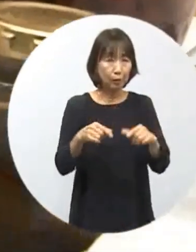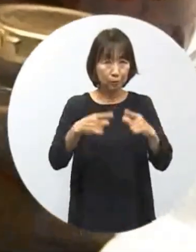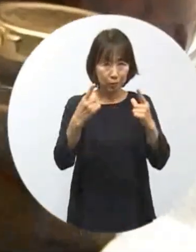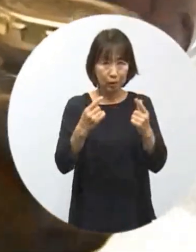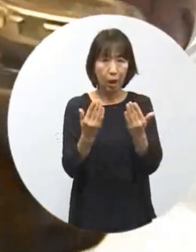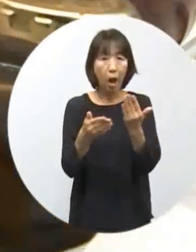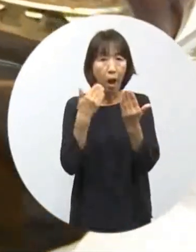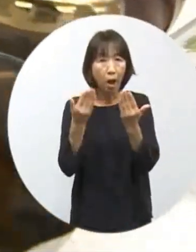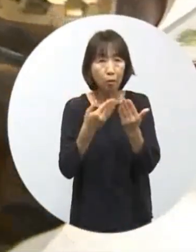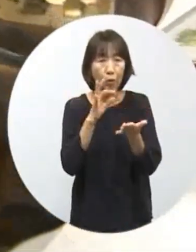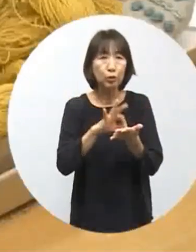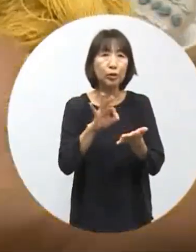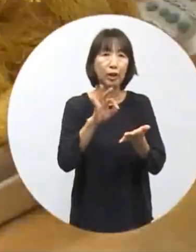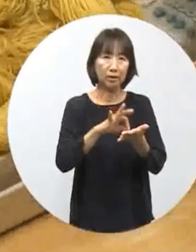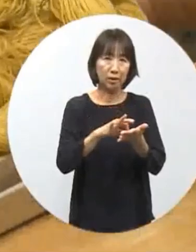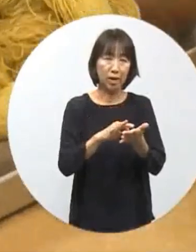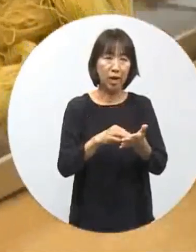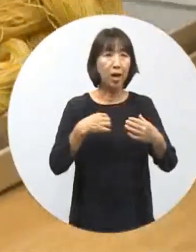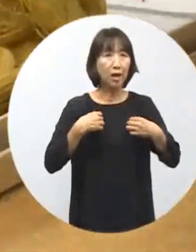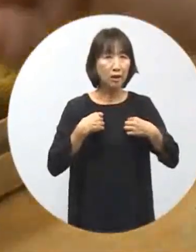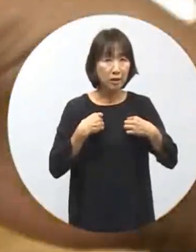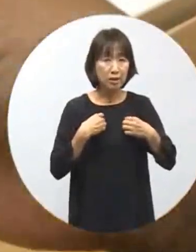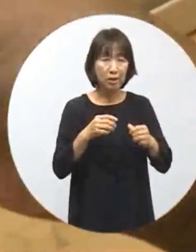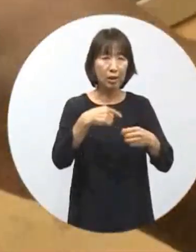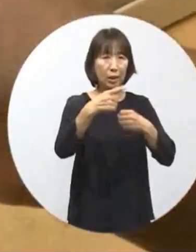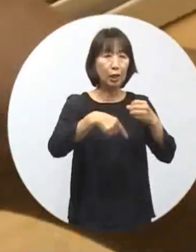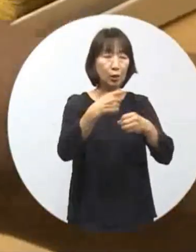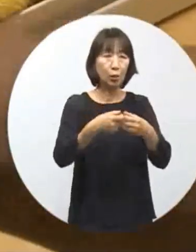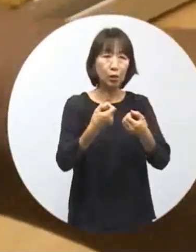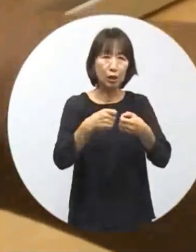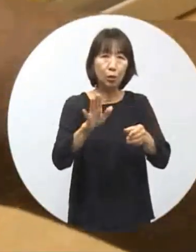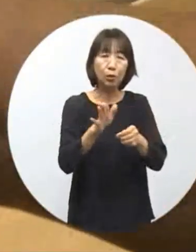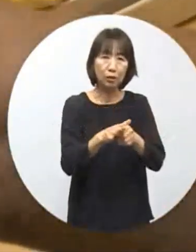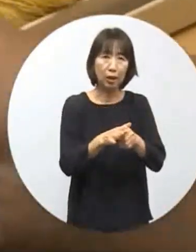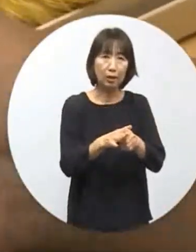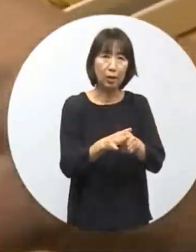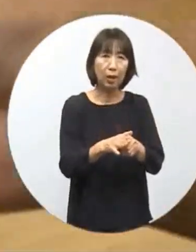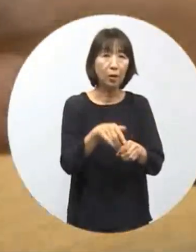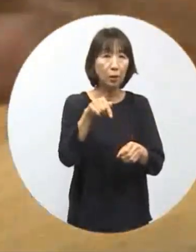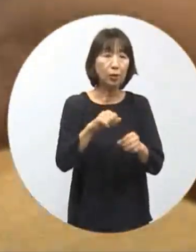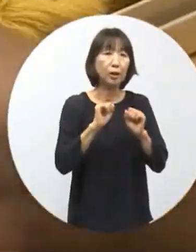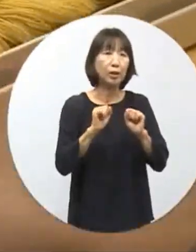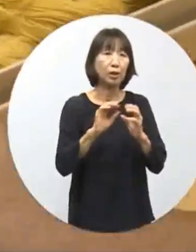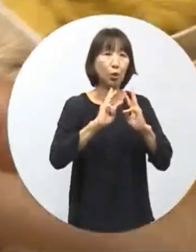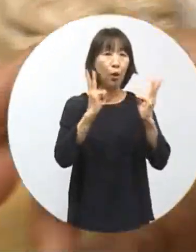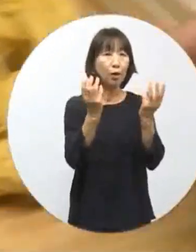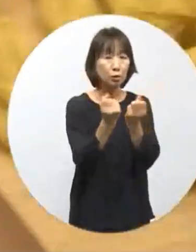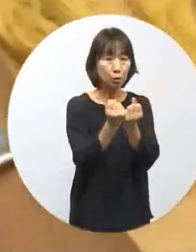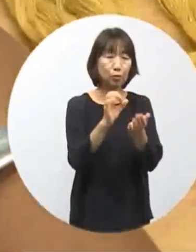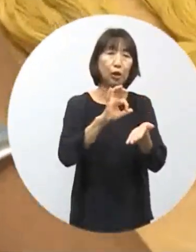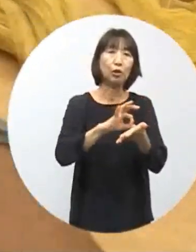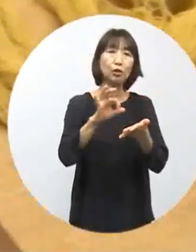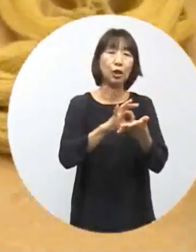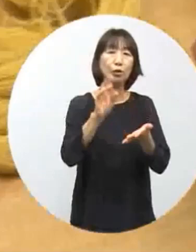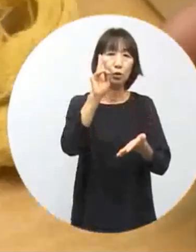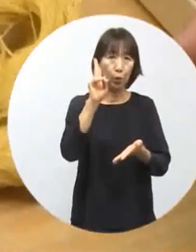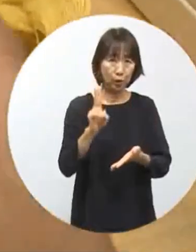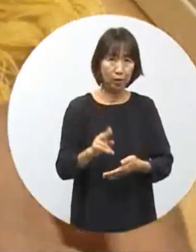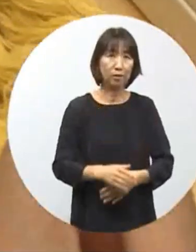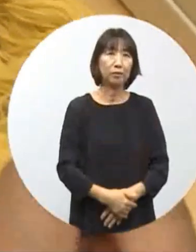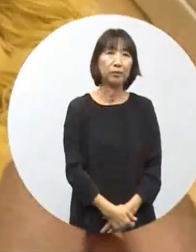を使って生地や糸を染め、美術館で行っているワークショップに使うそうです。